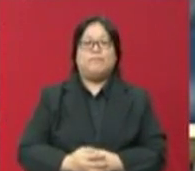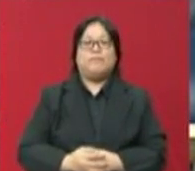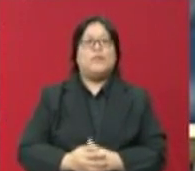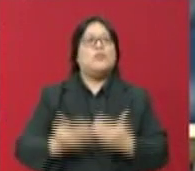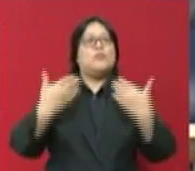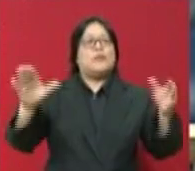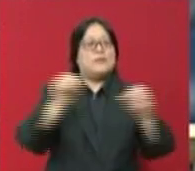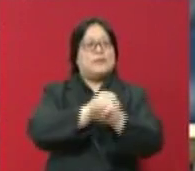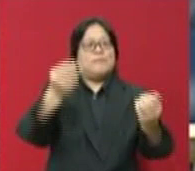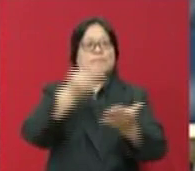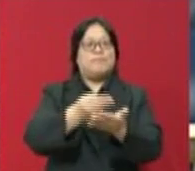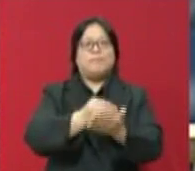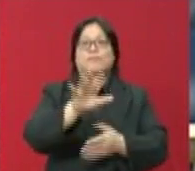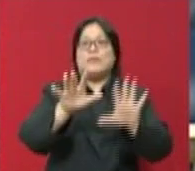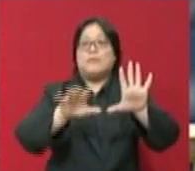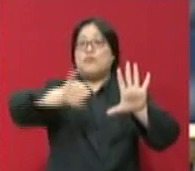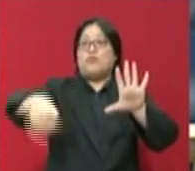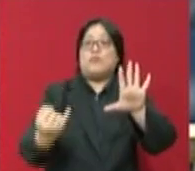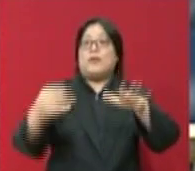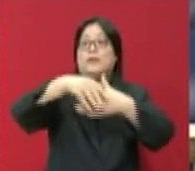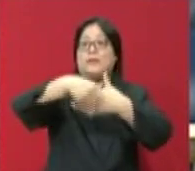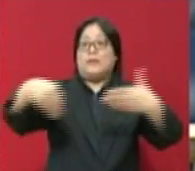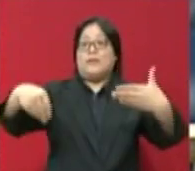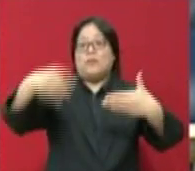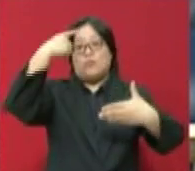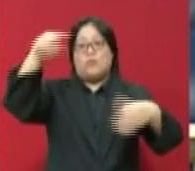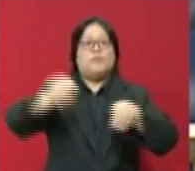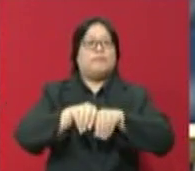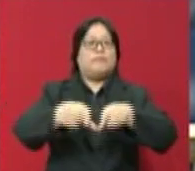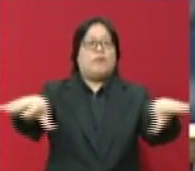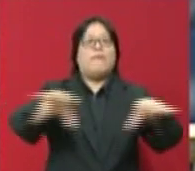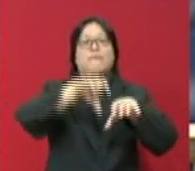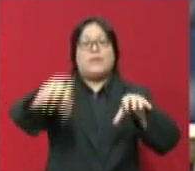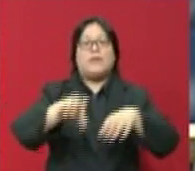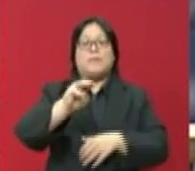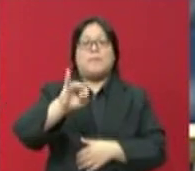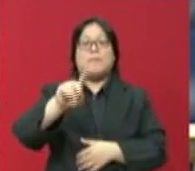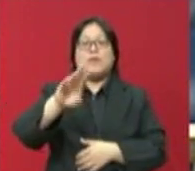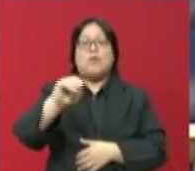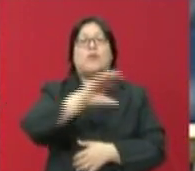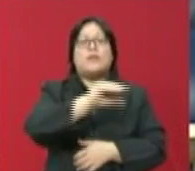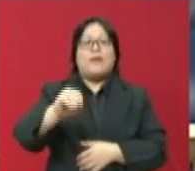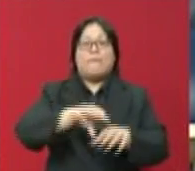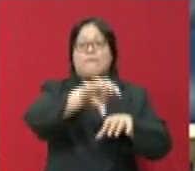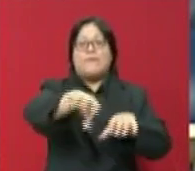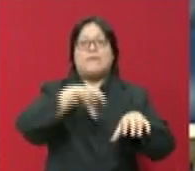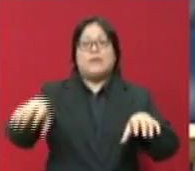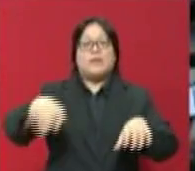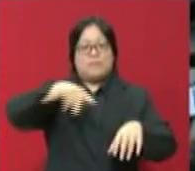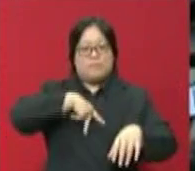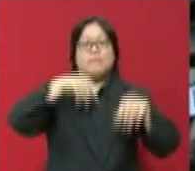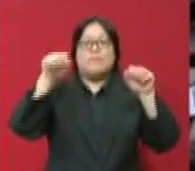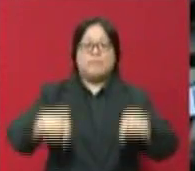telah diperuntukkan RM5 juta bagi pengembangan franchise mikro dan franchise mampu milik.